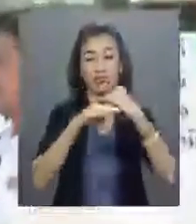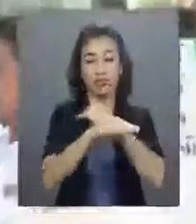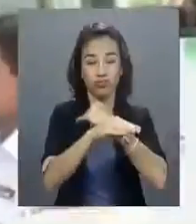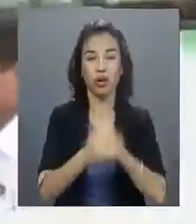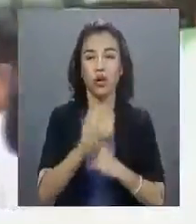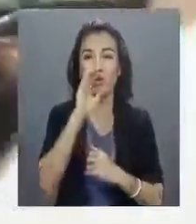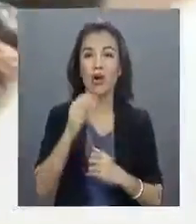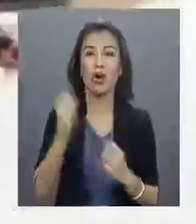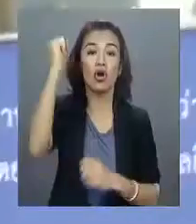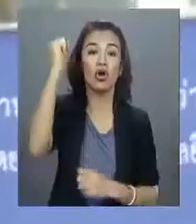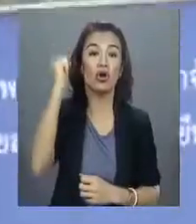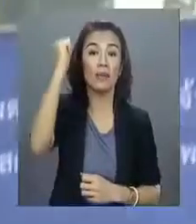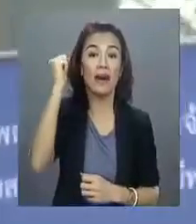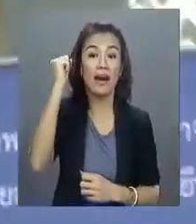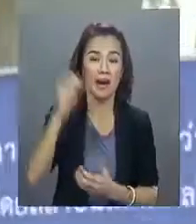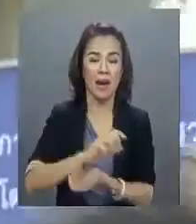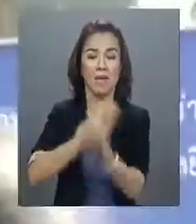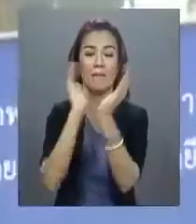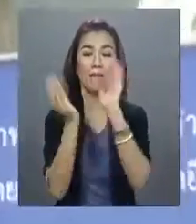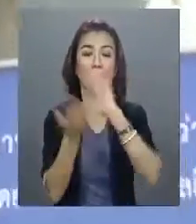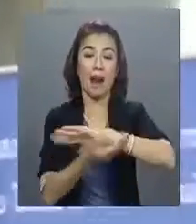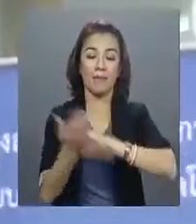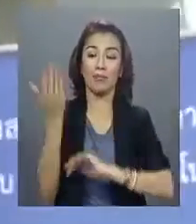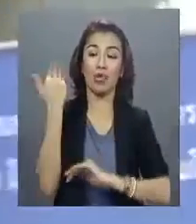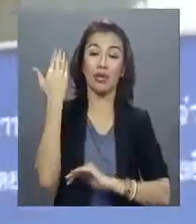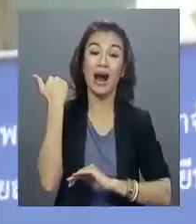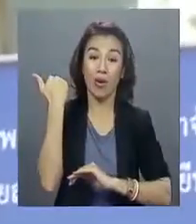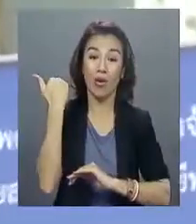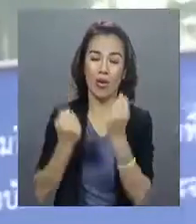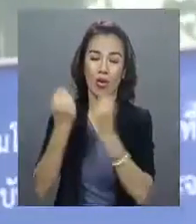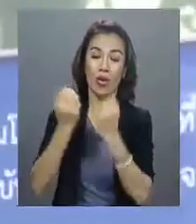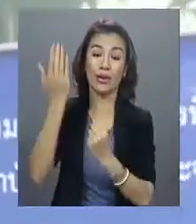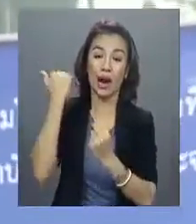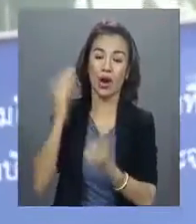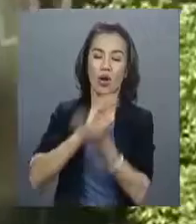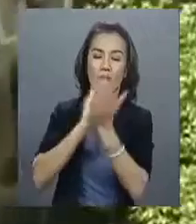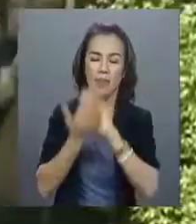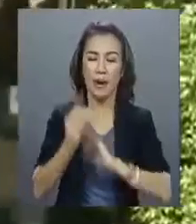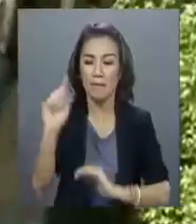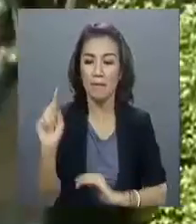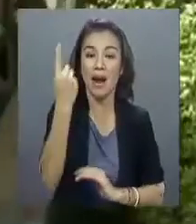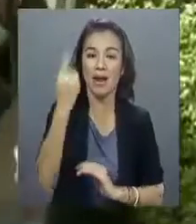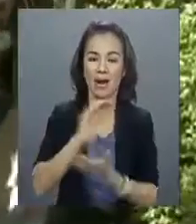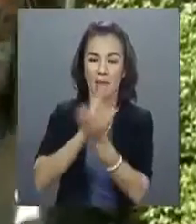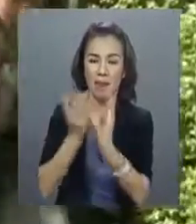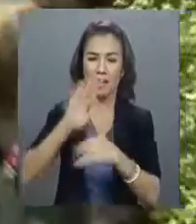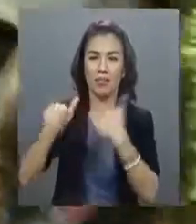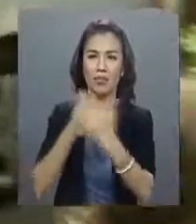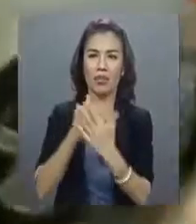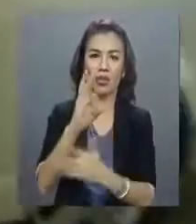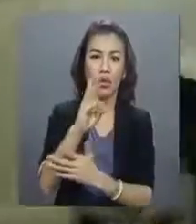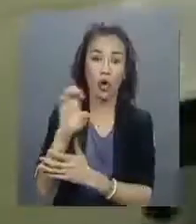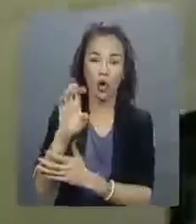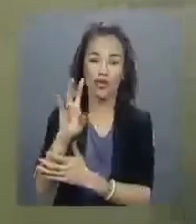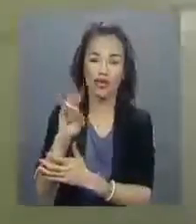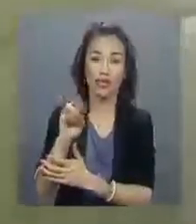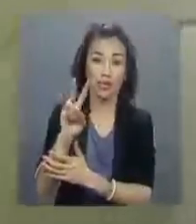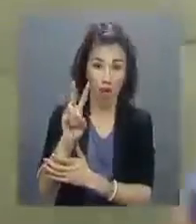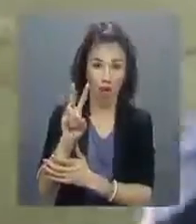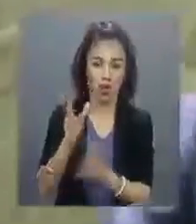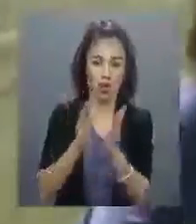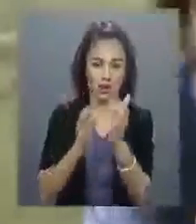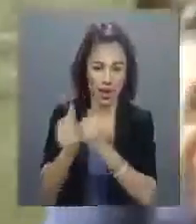สมกซึ่งปรับปรุงจากรถเก่าเป็นรถใหม่มาแสดงค่ะและคาดการว่าจะปรับปรุงทั้งหมด672คันเพื่อให้เสร็จสิ้นภาย